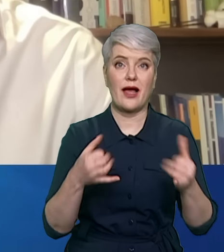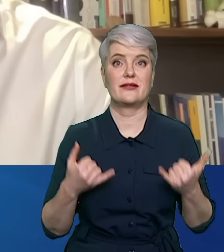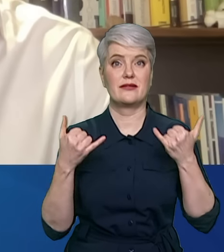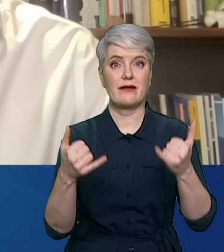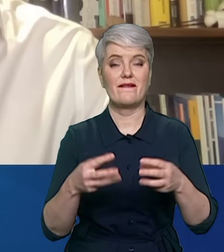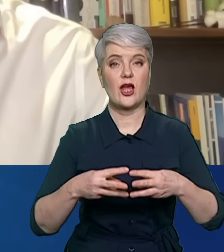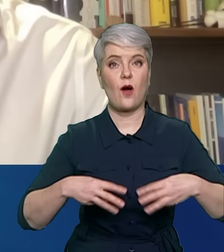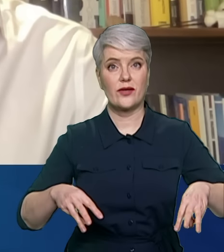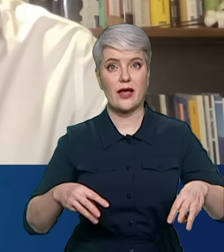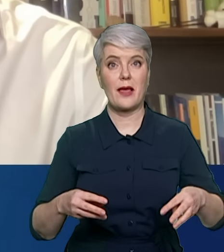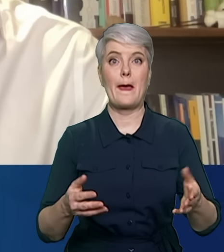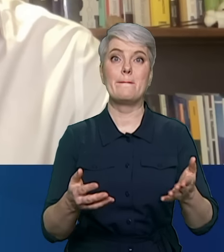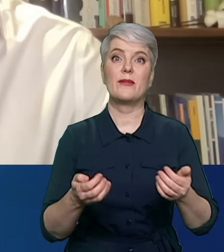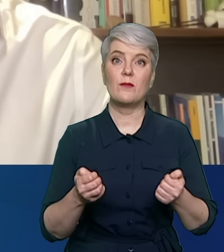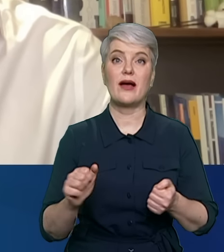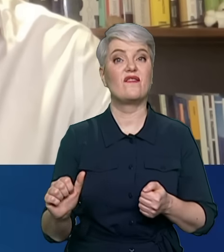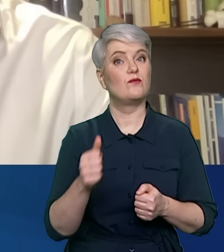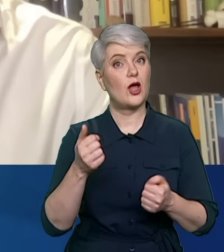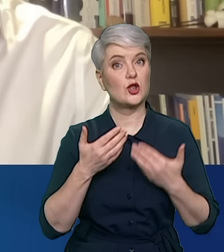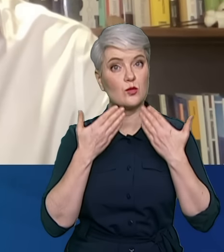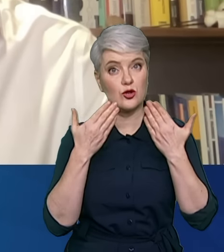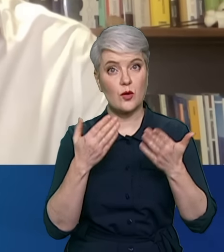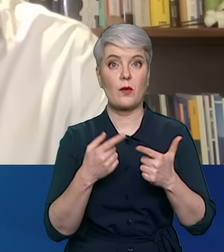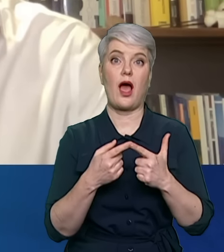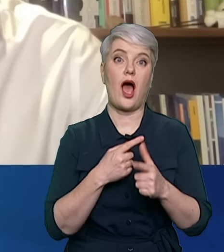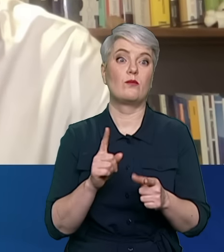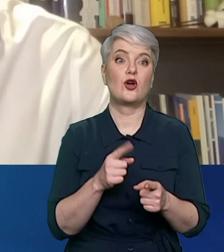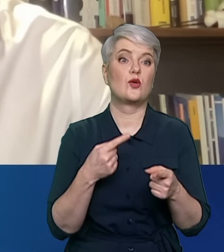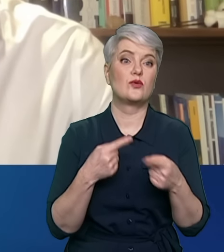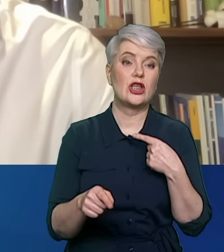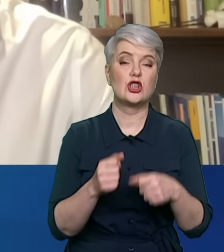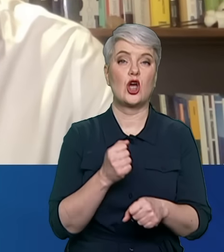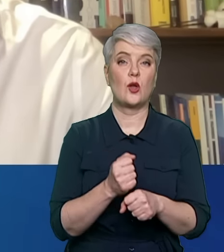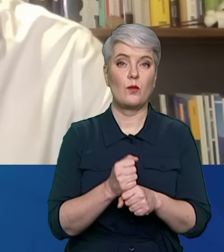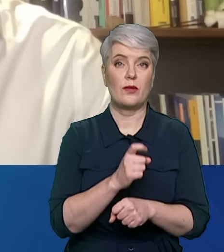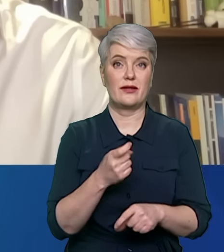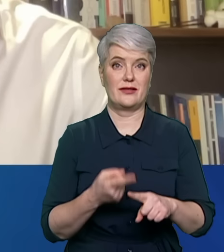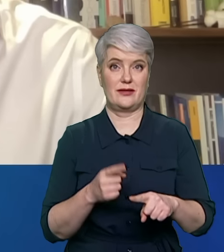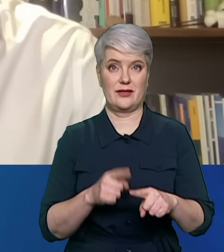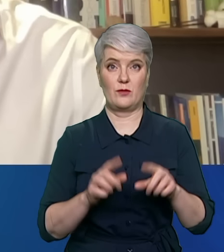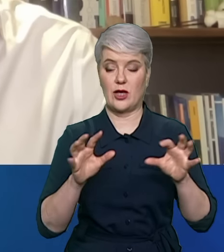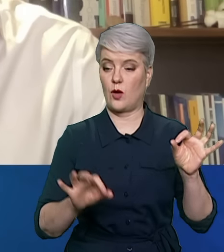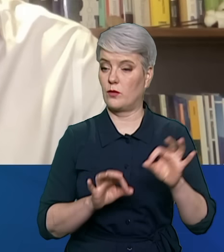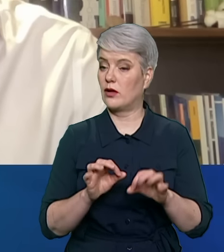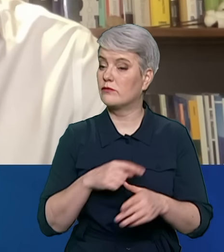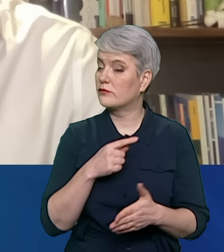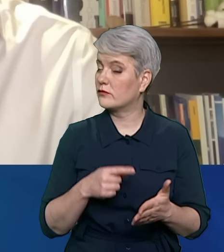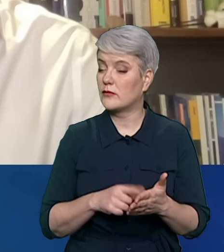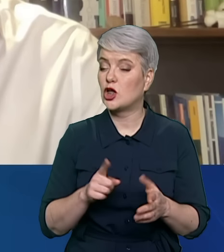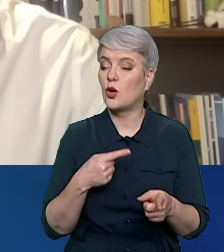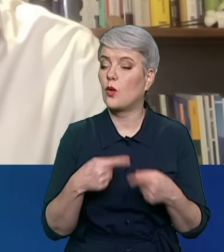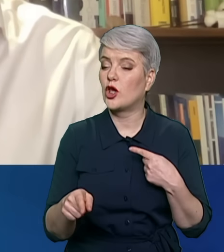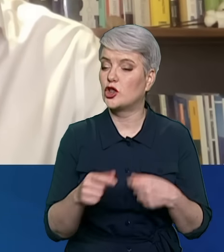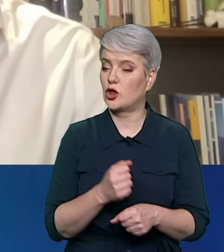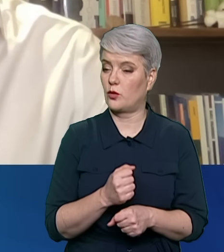вже приймати його або в першому читанні, або щось інше робити з цим законопроектом. Але фінально все ж таки це рішення приймається